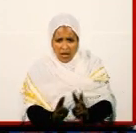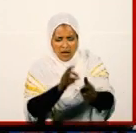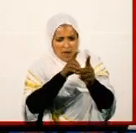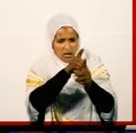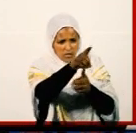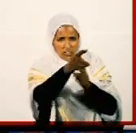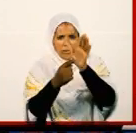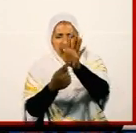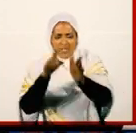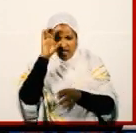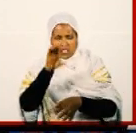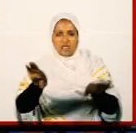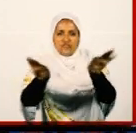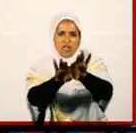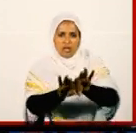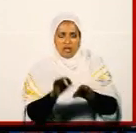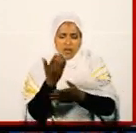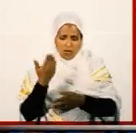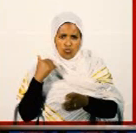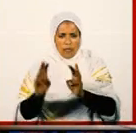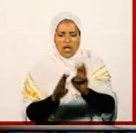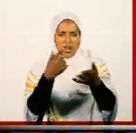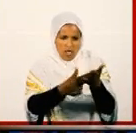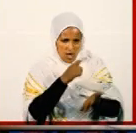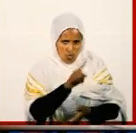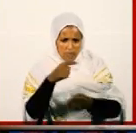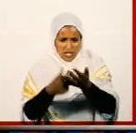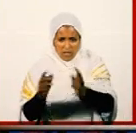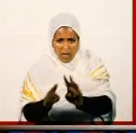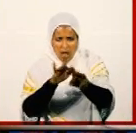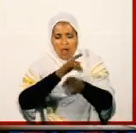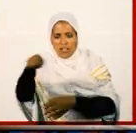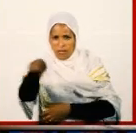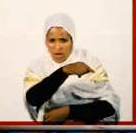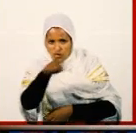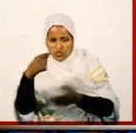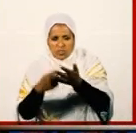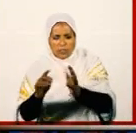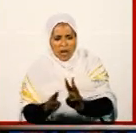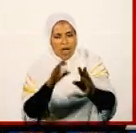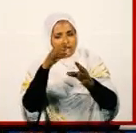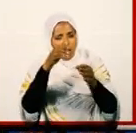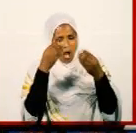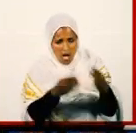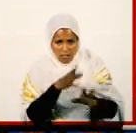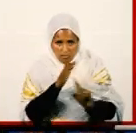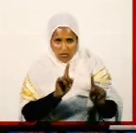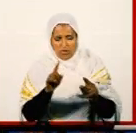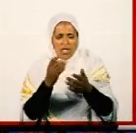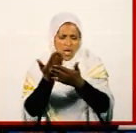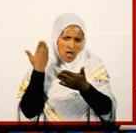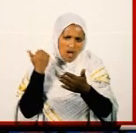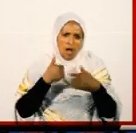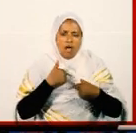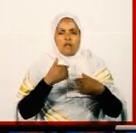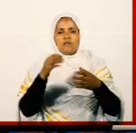ስለዚህ መንገዱን አክታጫውን ማሳየት ግድ ያስፈልጋል። የቀደመቿ መንገድ ይችናት፣ በዚህ መንገድ ላይ ተመላለሱ፣ ይቺን መንገድ እንዳትለቁ።